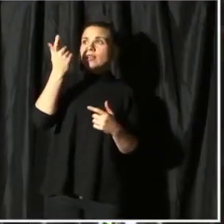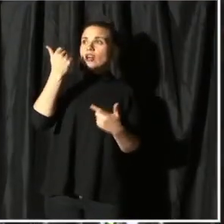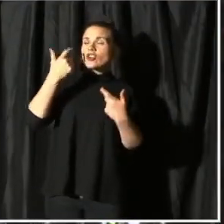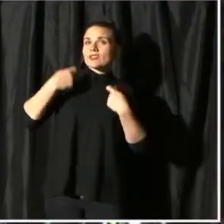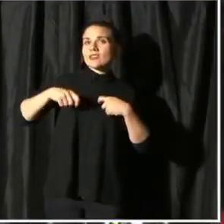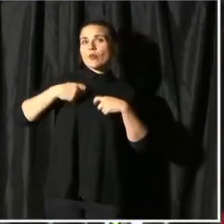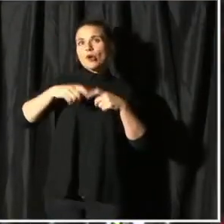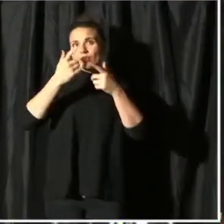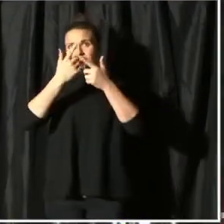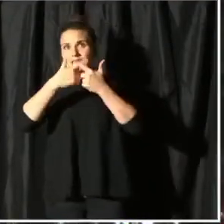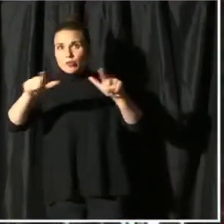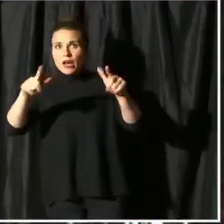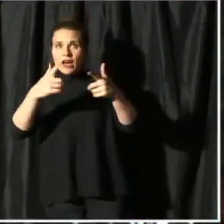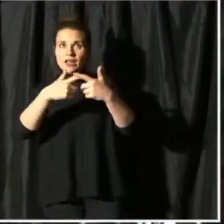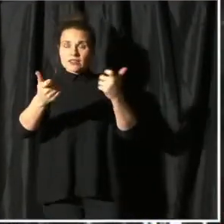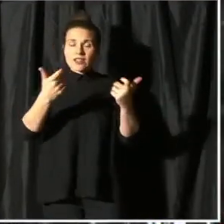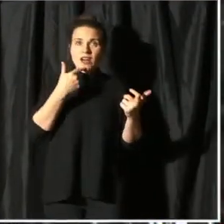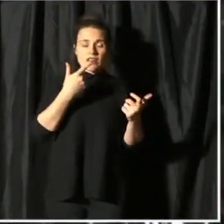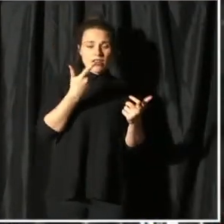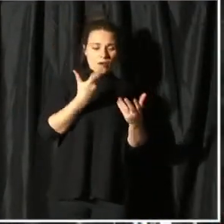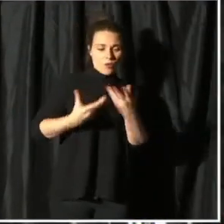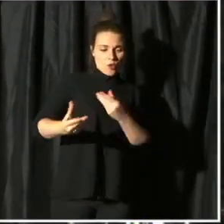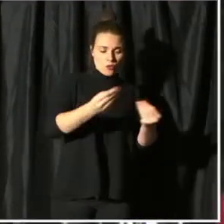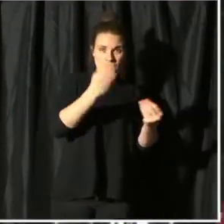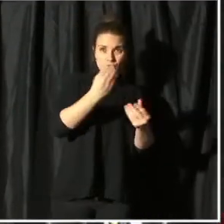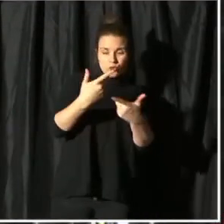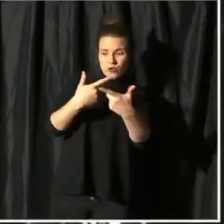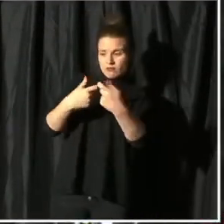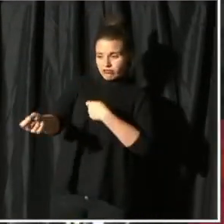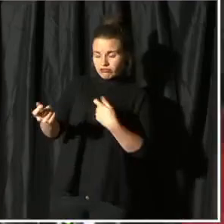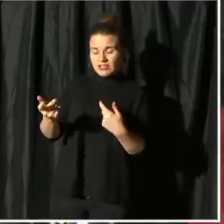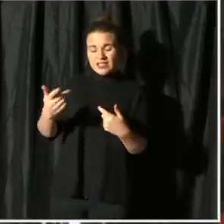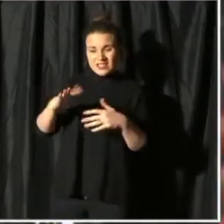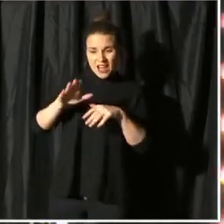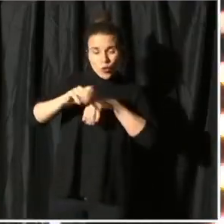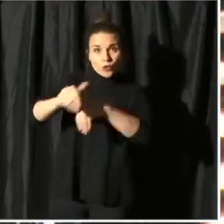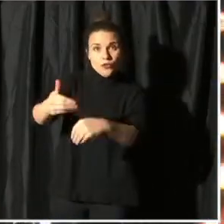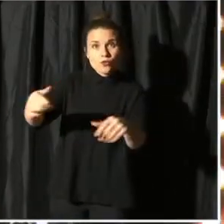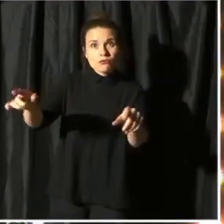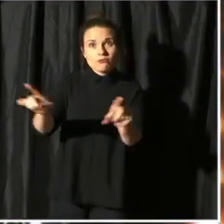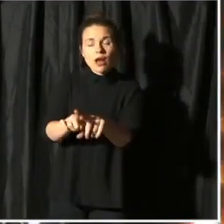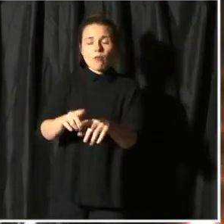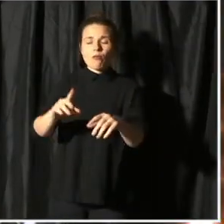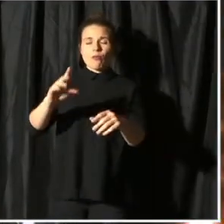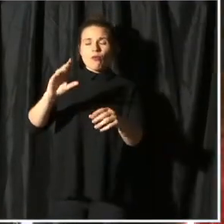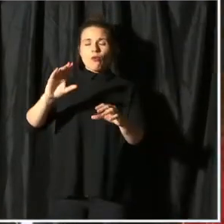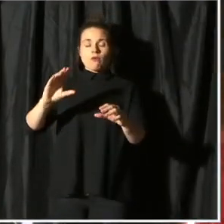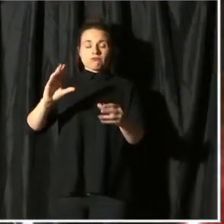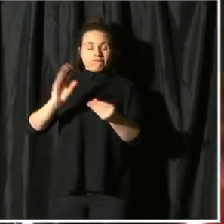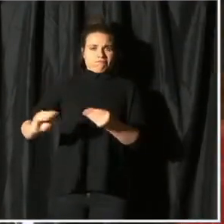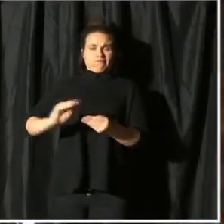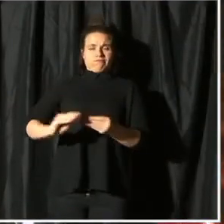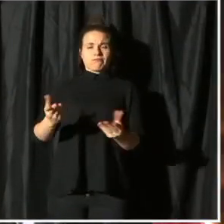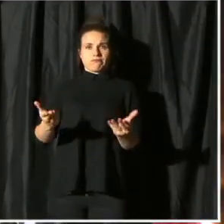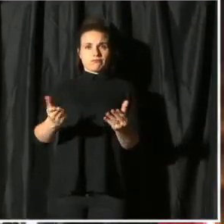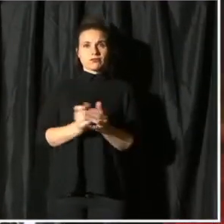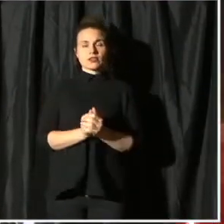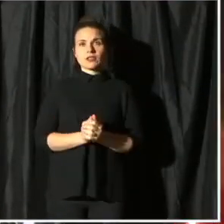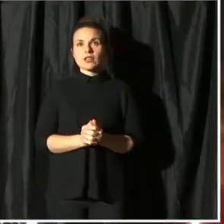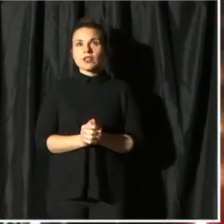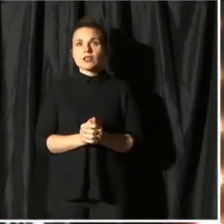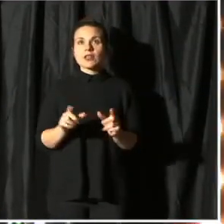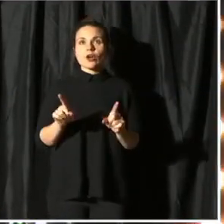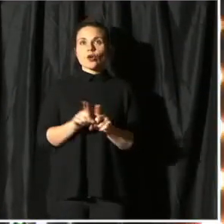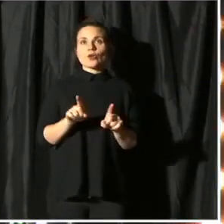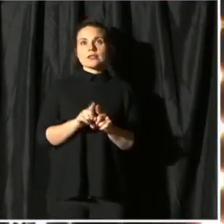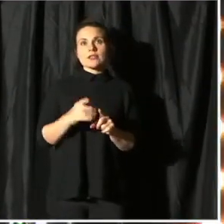de la population et aussi ce qu'on a vu pendant cette pandémie l'autre parmi les secteurs et les personnes qui était le